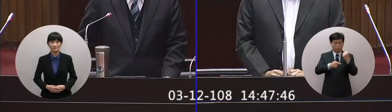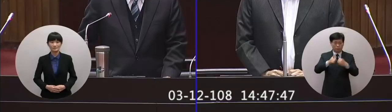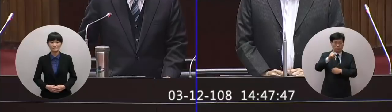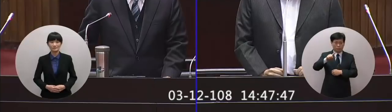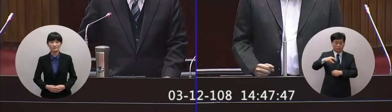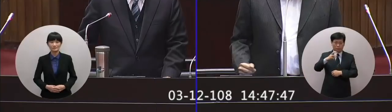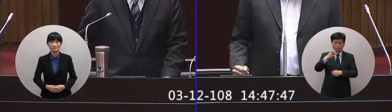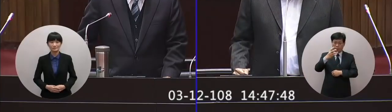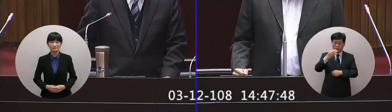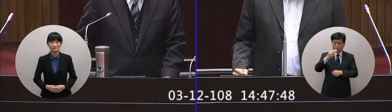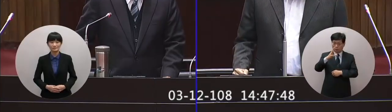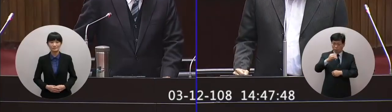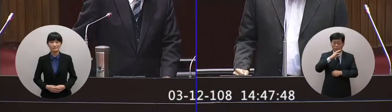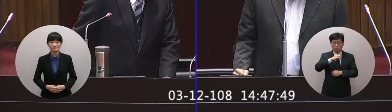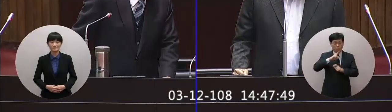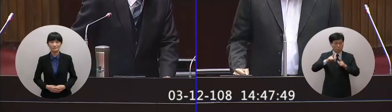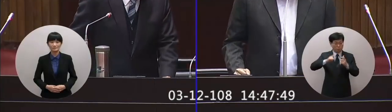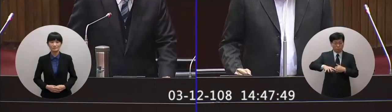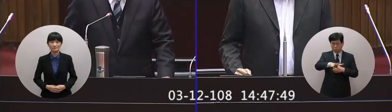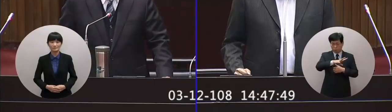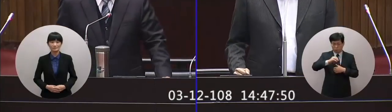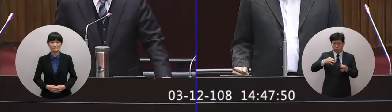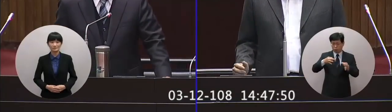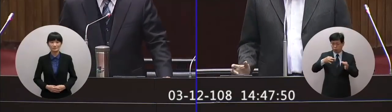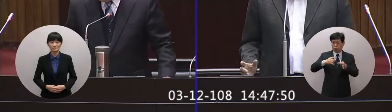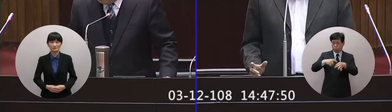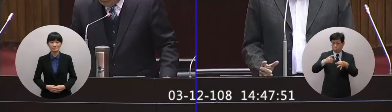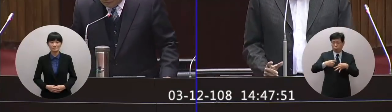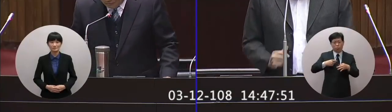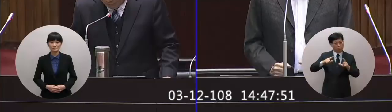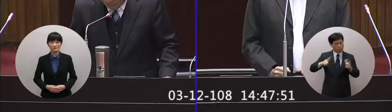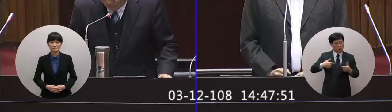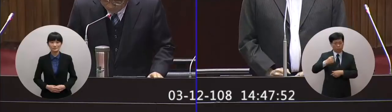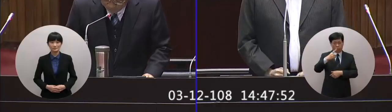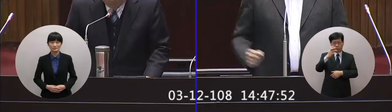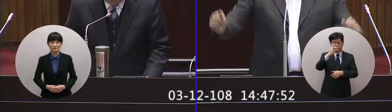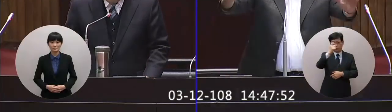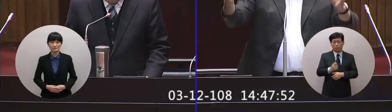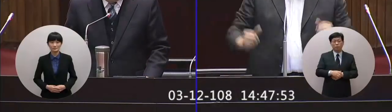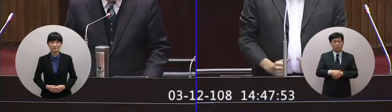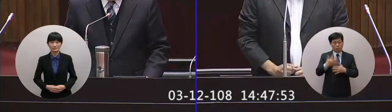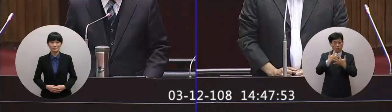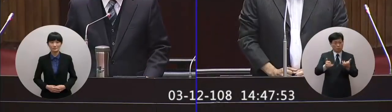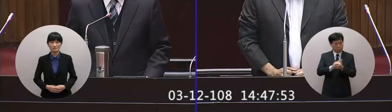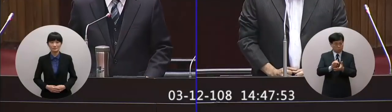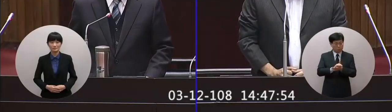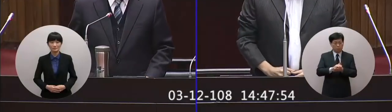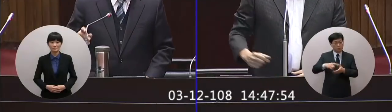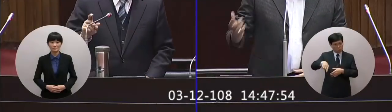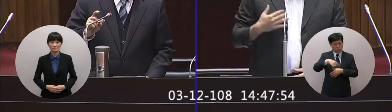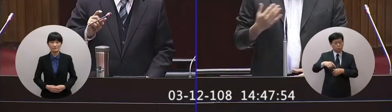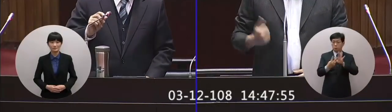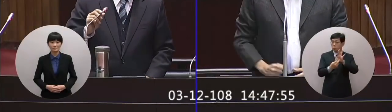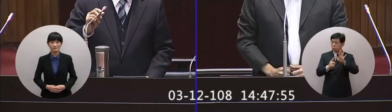1339万人次，带动了屏东整个经济的产值大约有130亿。那么网友里面呢，大家都